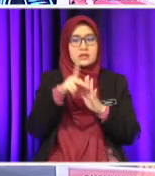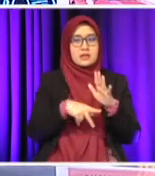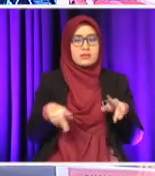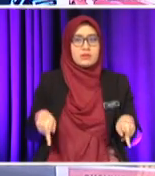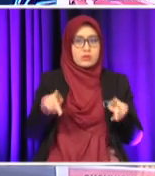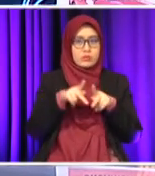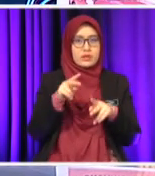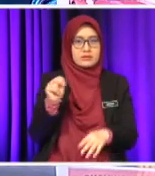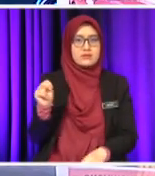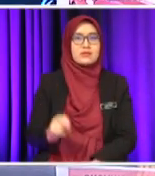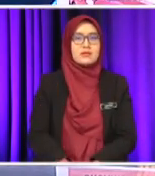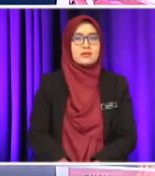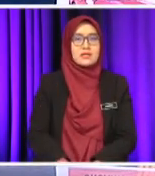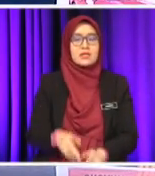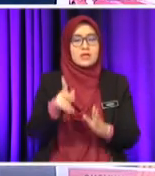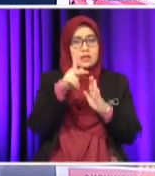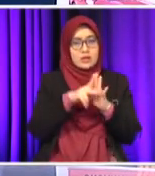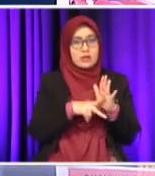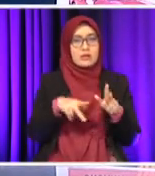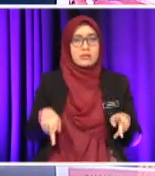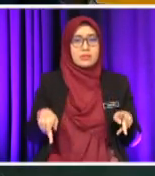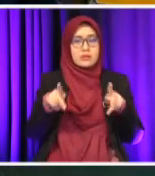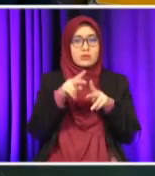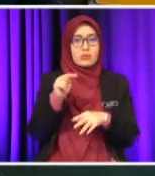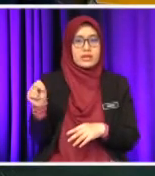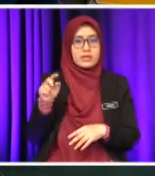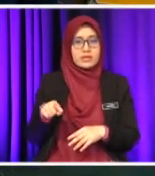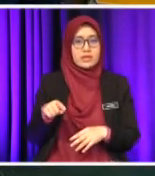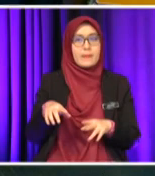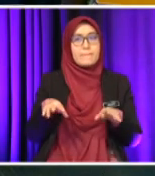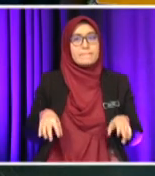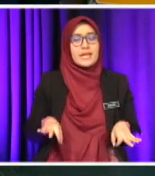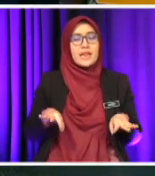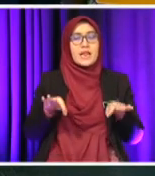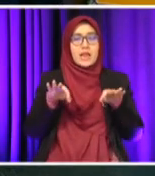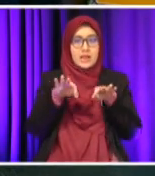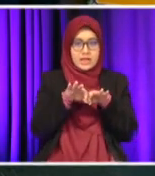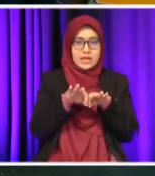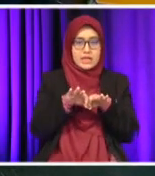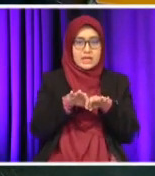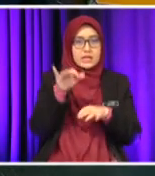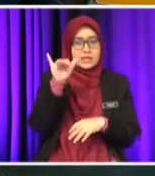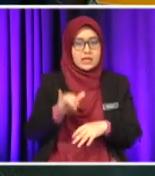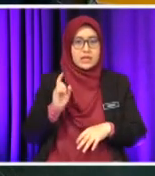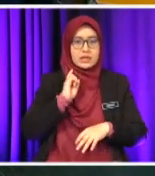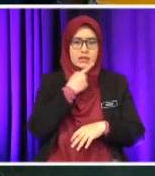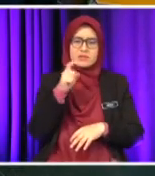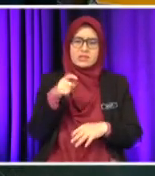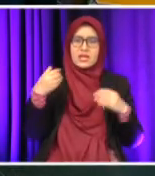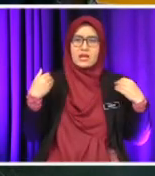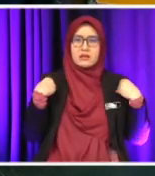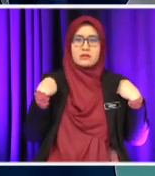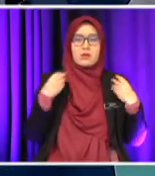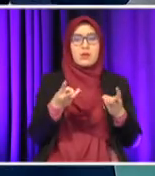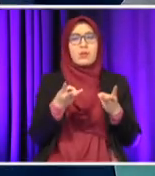tuh benih yang wajib yang kita pakai tiap hari adalah sesuatu yang kita mungkin